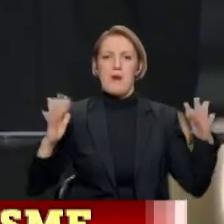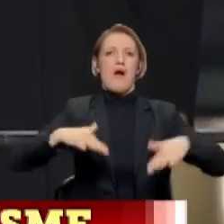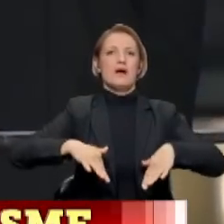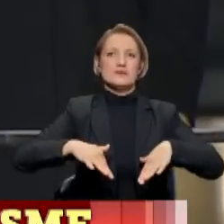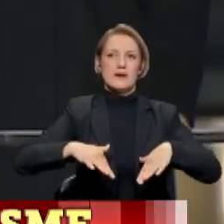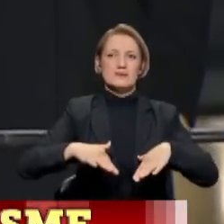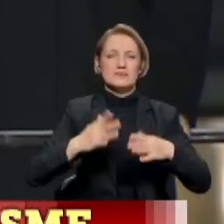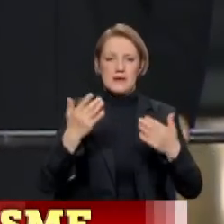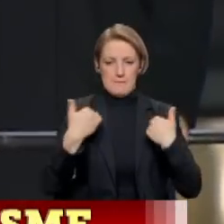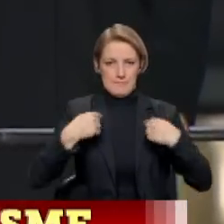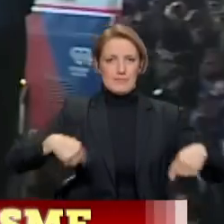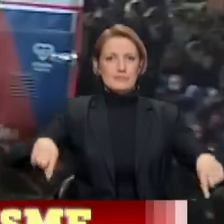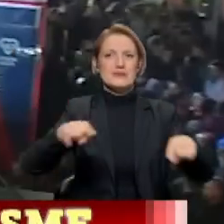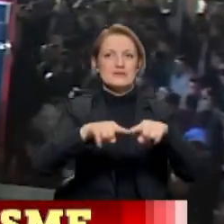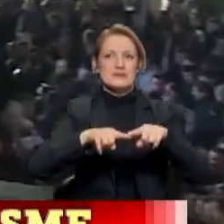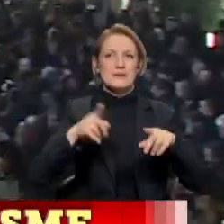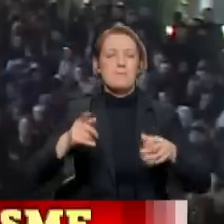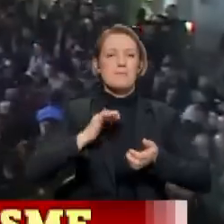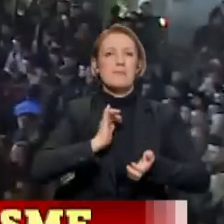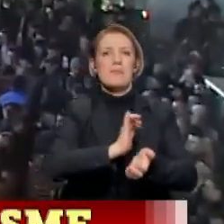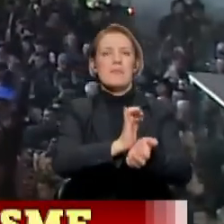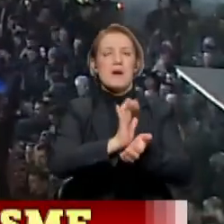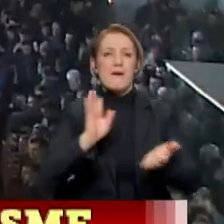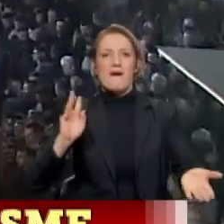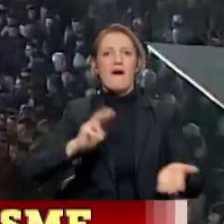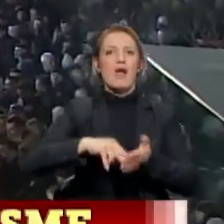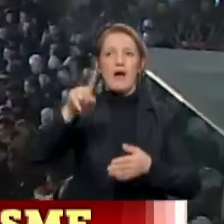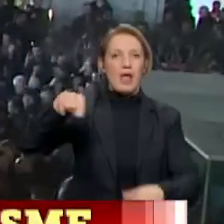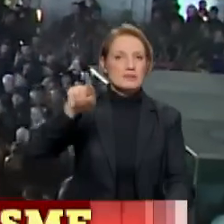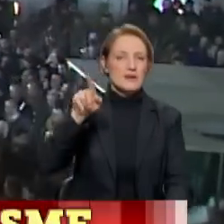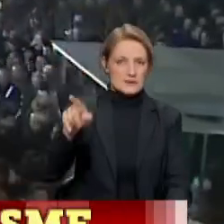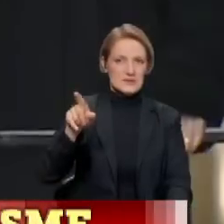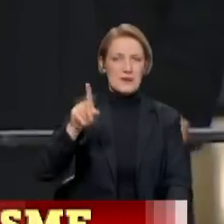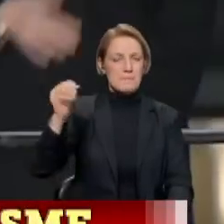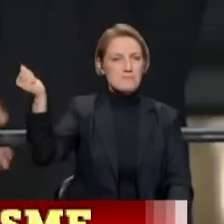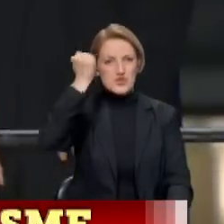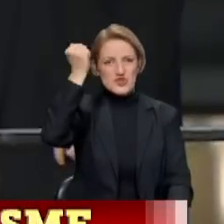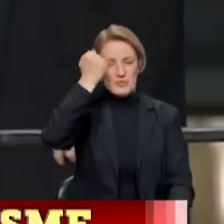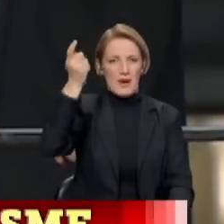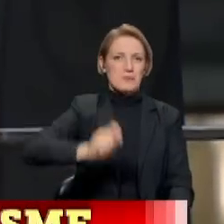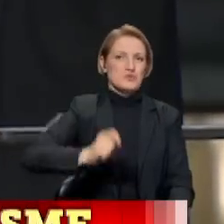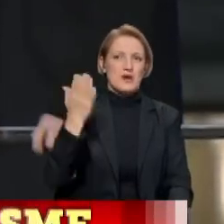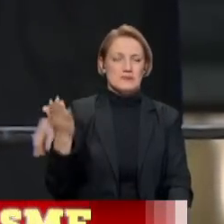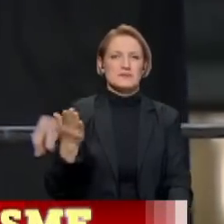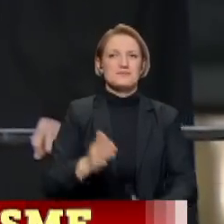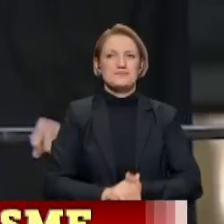kalkacağız. Bizi mahkum etmeye kalkanları pişman edeceğiz.